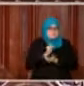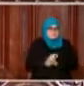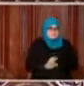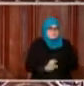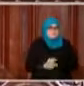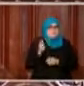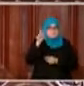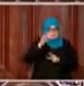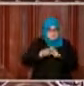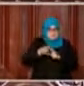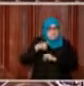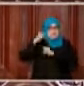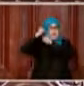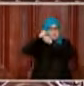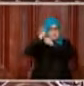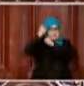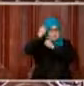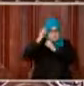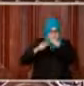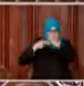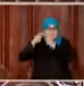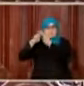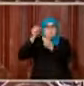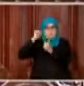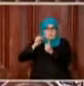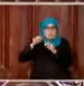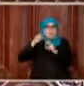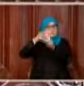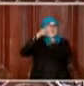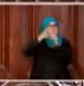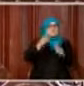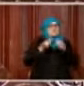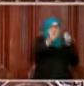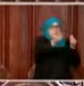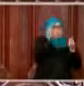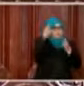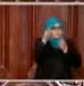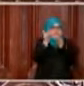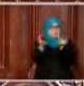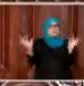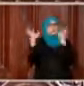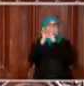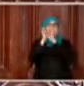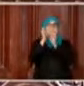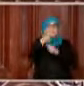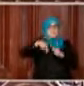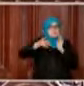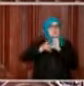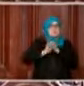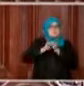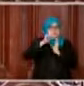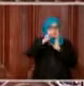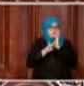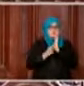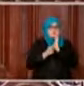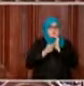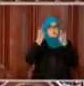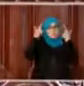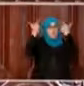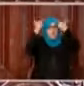أمانة الاستجابة لأبناء هذا الشعب في الحرية وفي